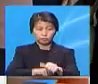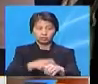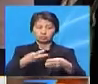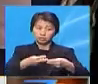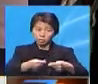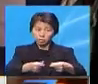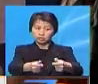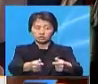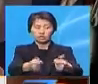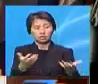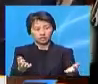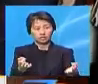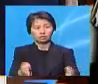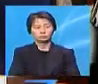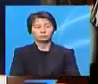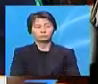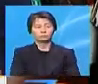je.